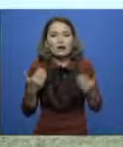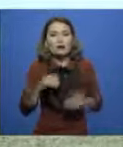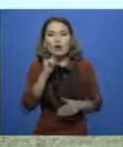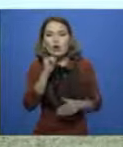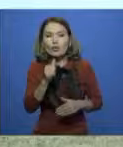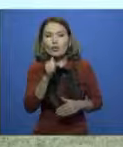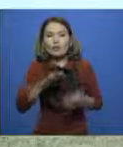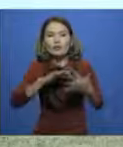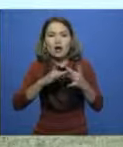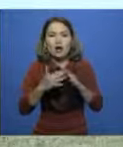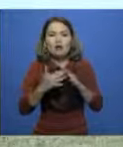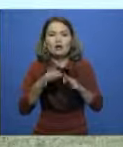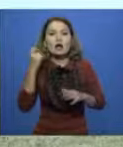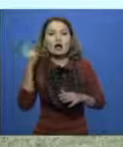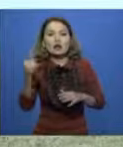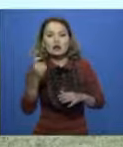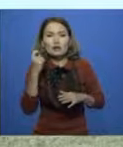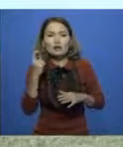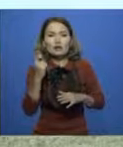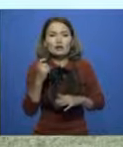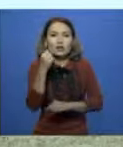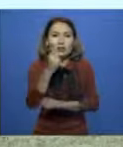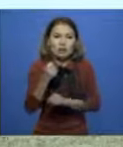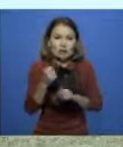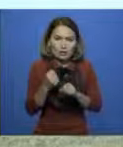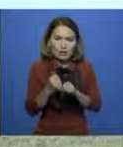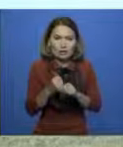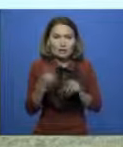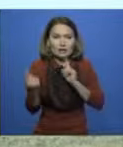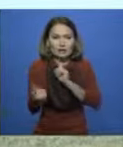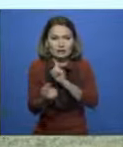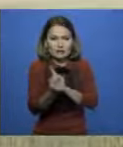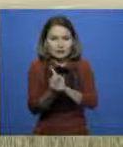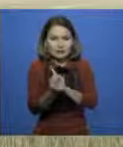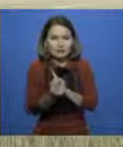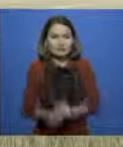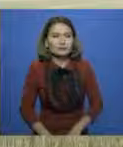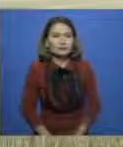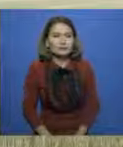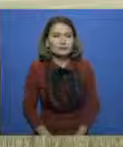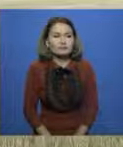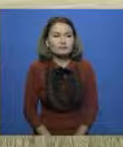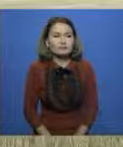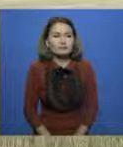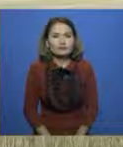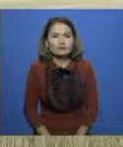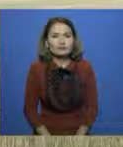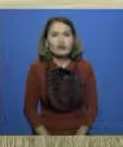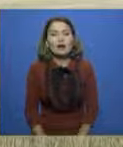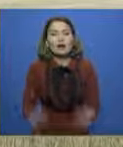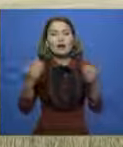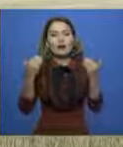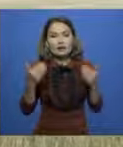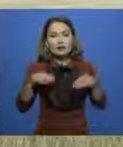Қостанай ауданы аумағындағы шаруа Ибраш Естаевтың астық алқабында тұрмыз. Ибраш Естаевұлы, егін орағы қалай жүріп